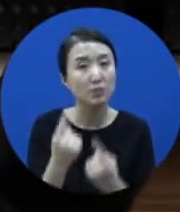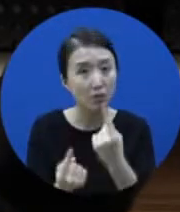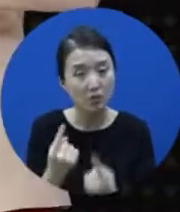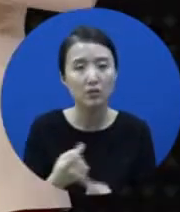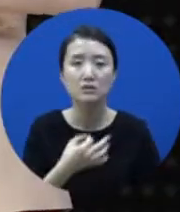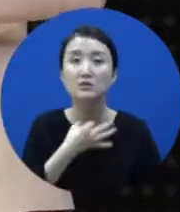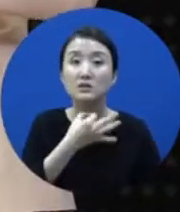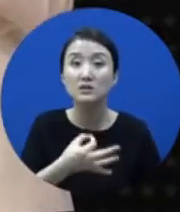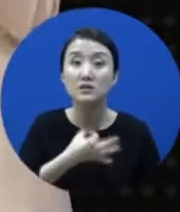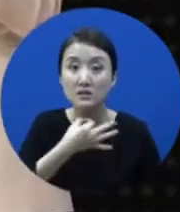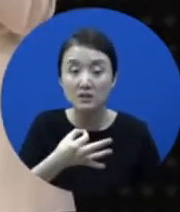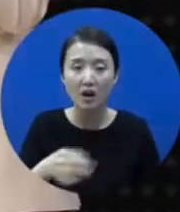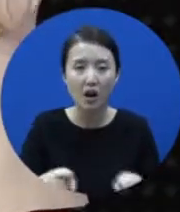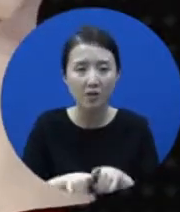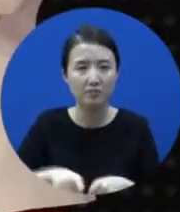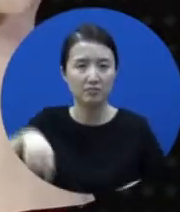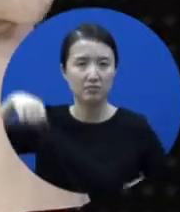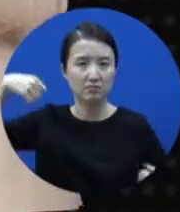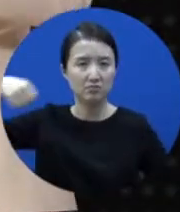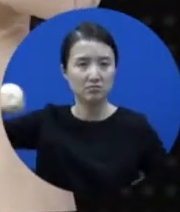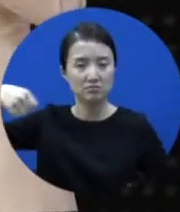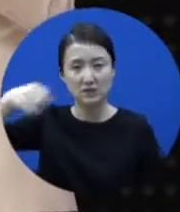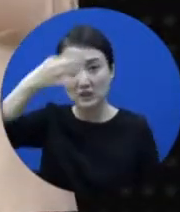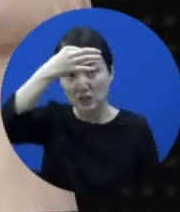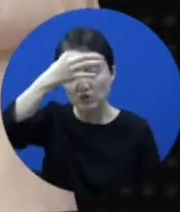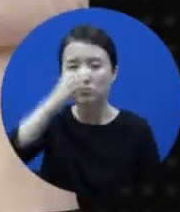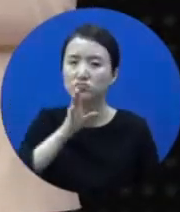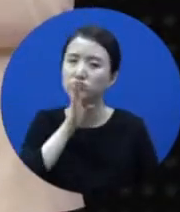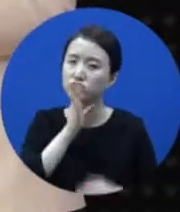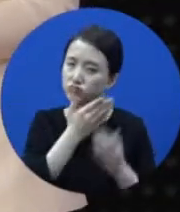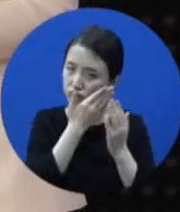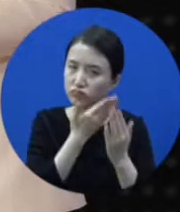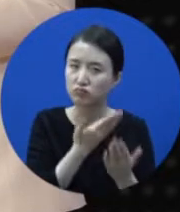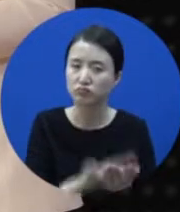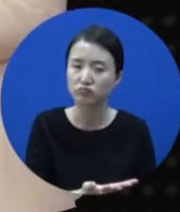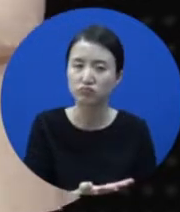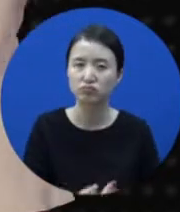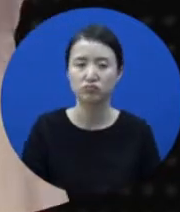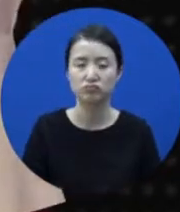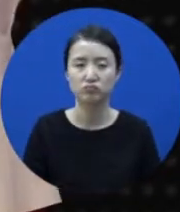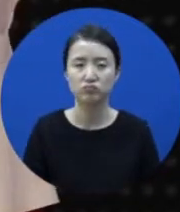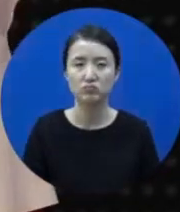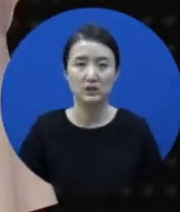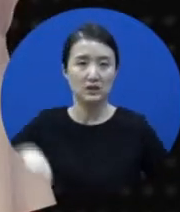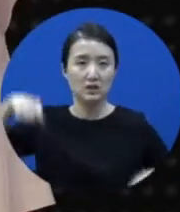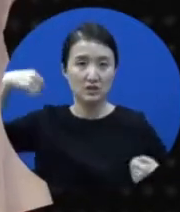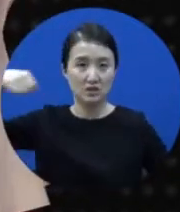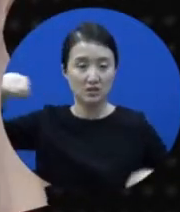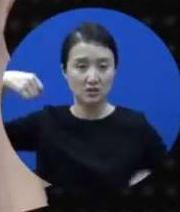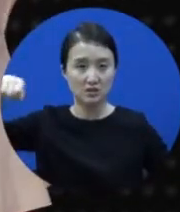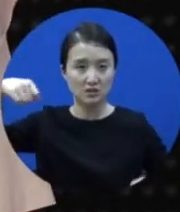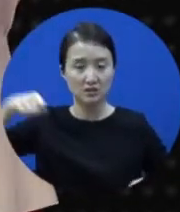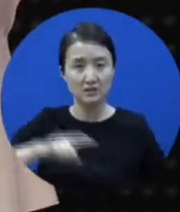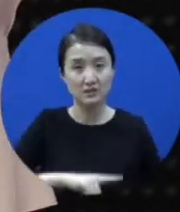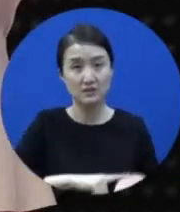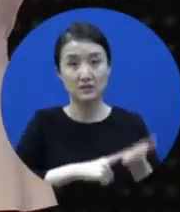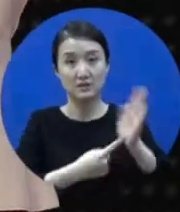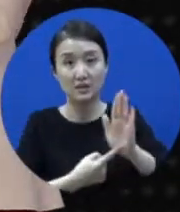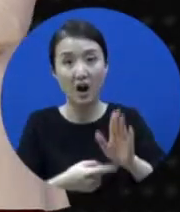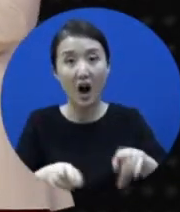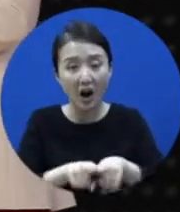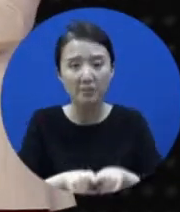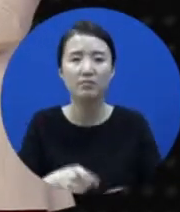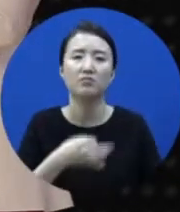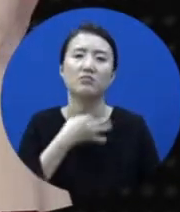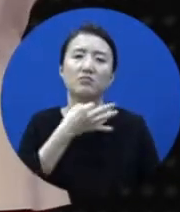그래서 모든 이 연기력을 바로 이 목소리 연습을 했기 때문에 대부분의 배우들은 목소리가